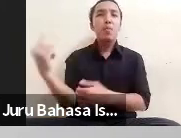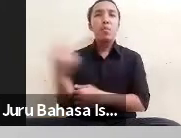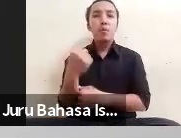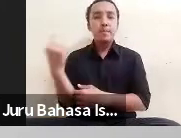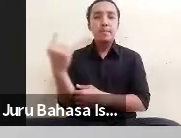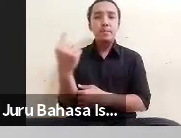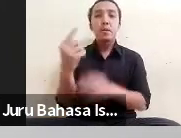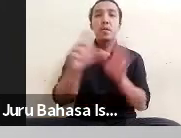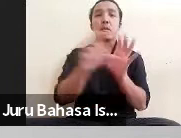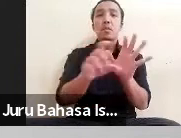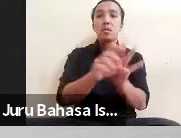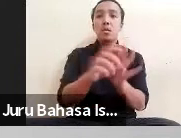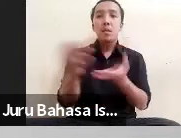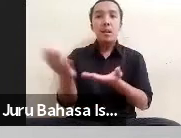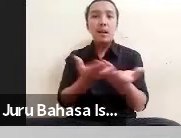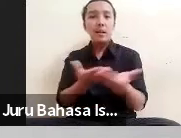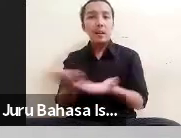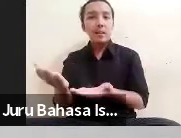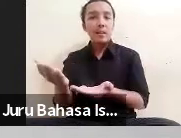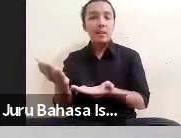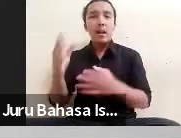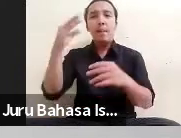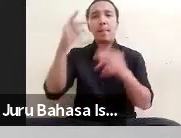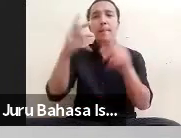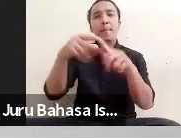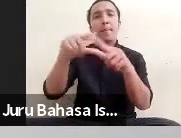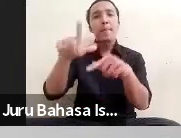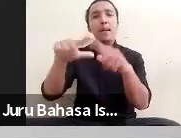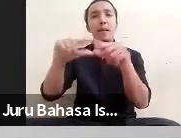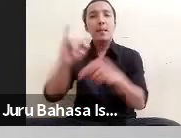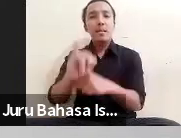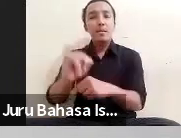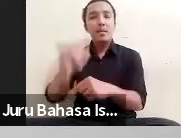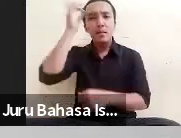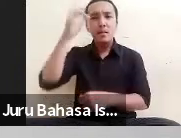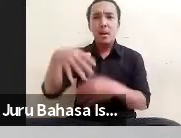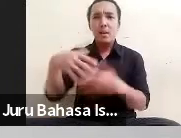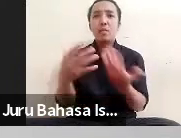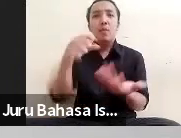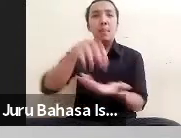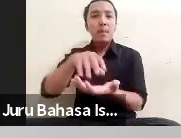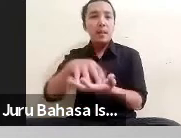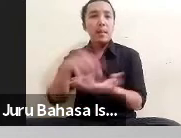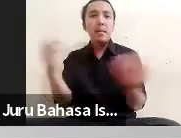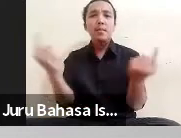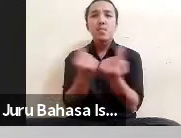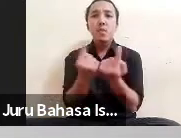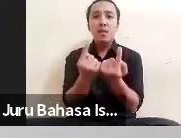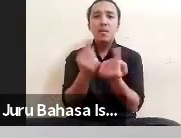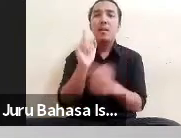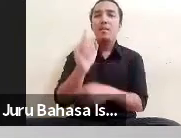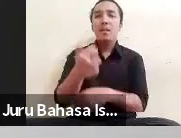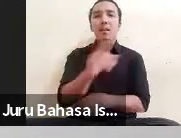di balai desa, di kantor desa, atau di aula tempat pertemuan, kemudian juga adanya toilet akses